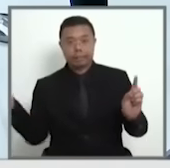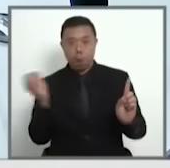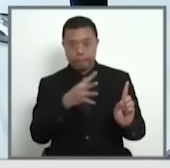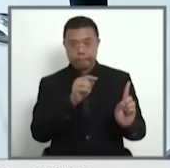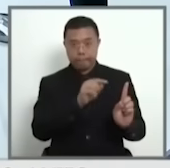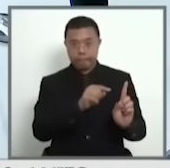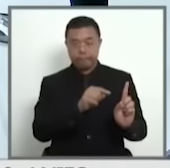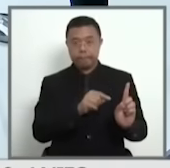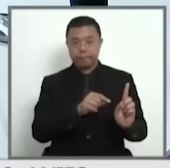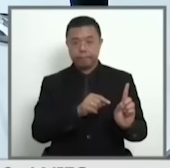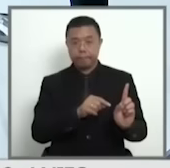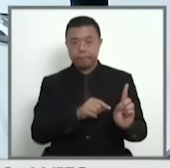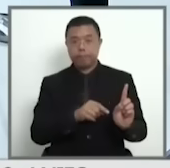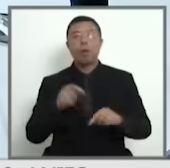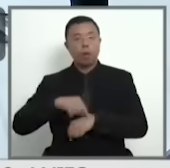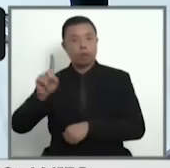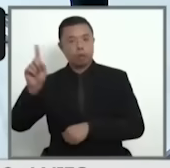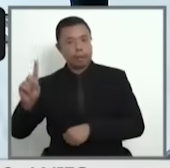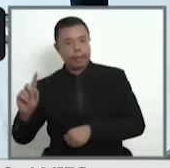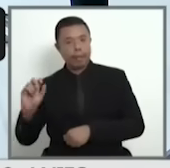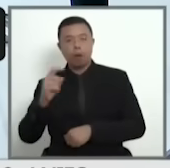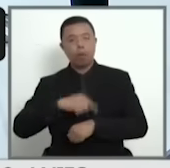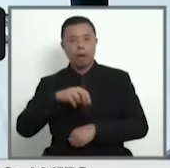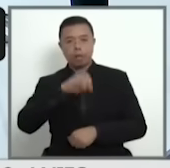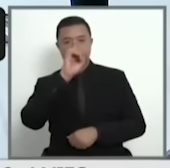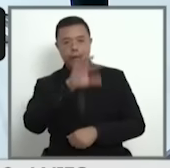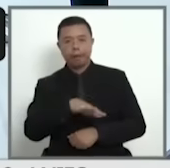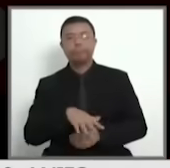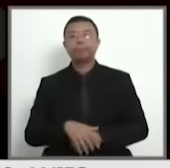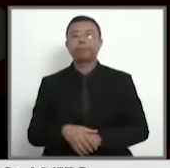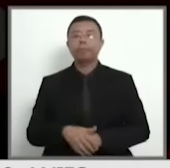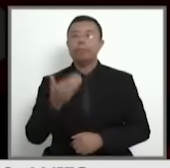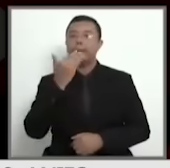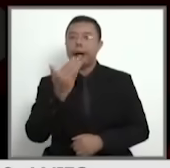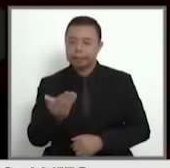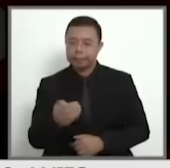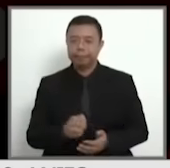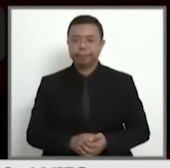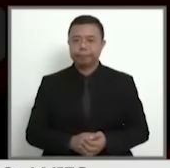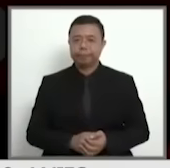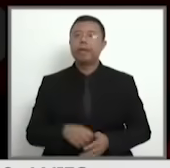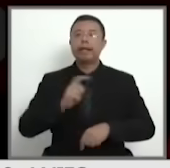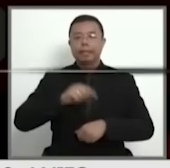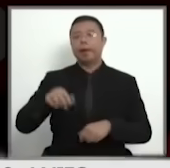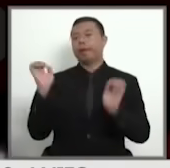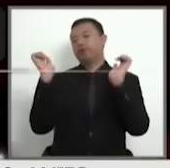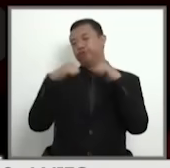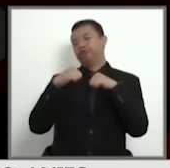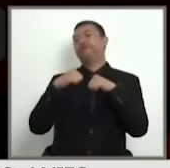calon Presiden Nomor bapakis Bedan waktu Bapak 1 menit dimulai saat bak berbicara Terima kasih ya kali ini pasti